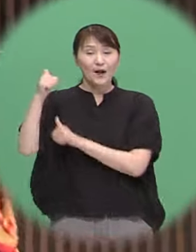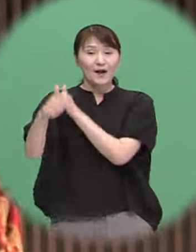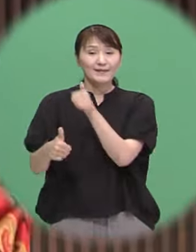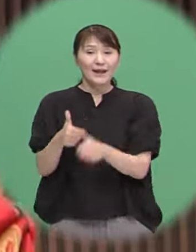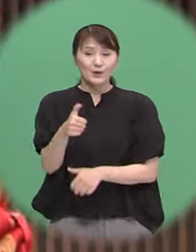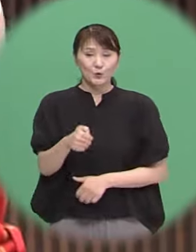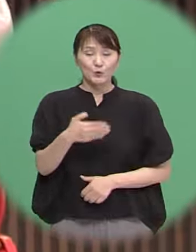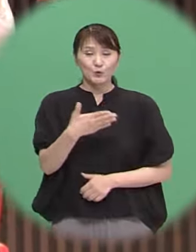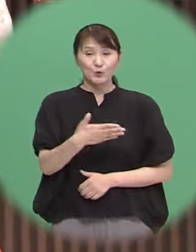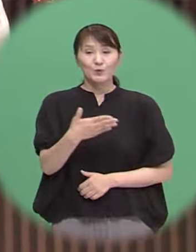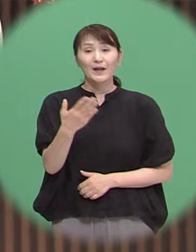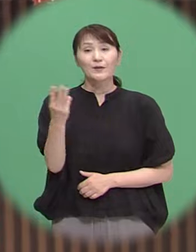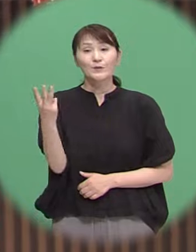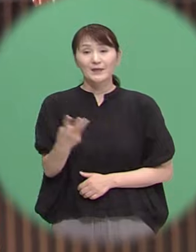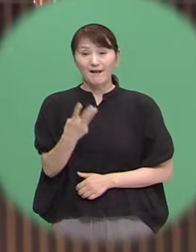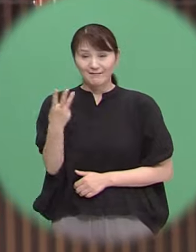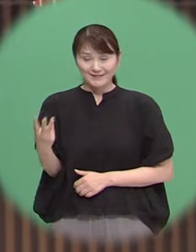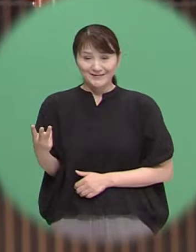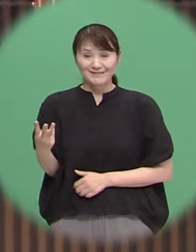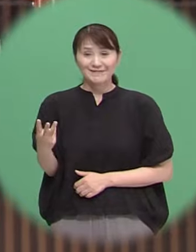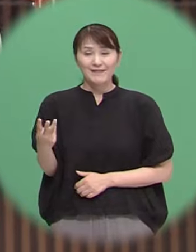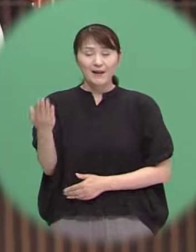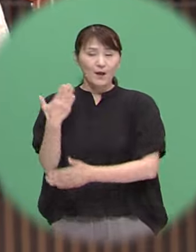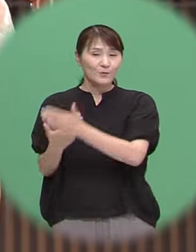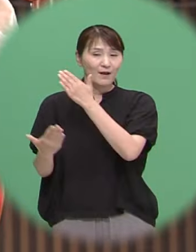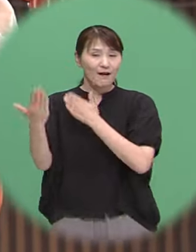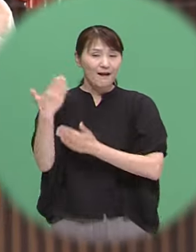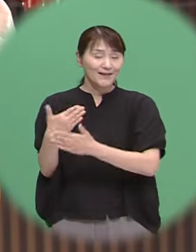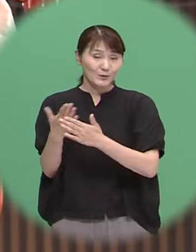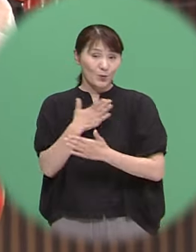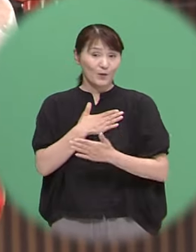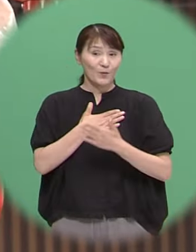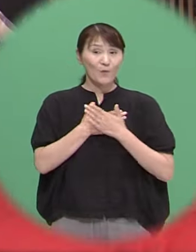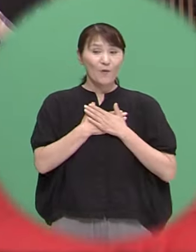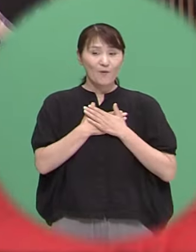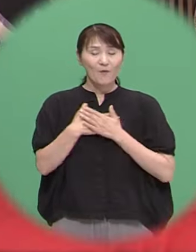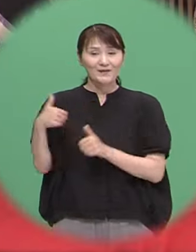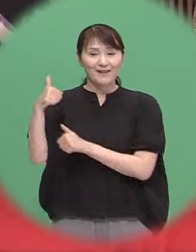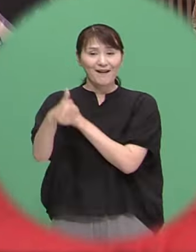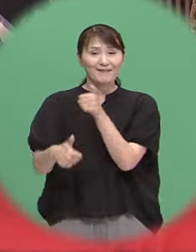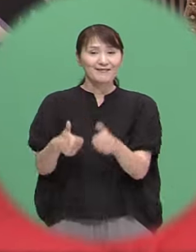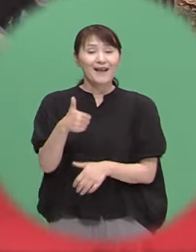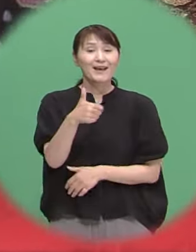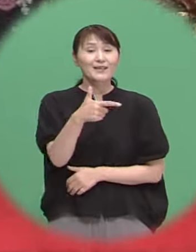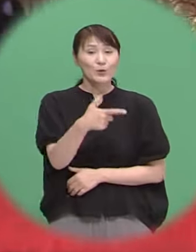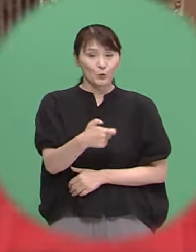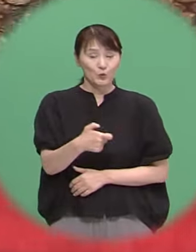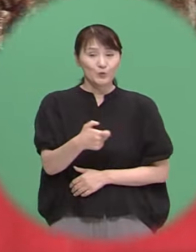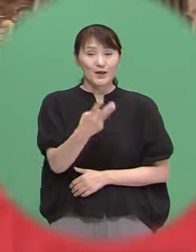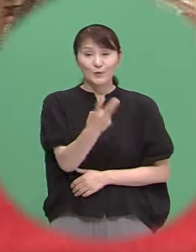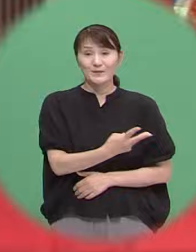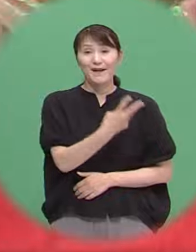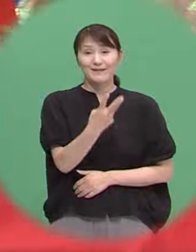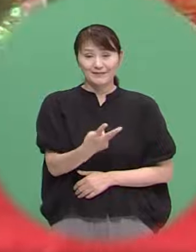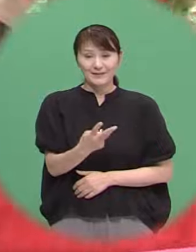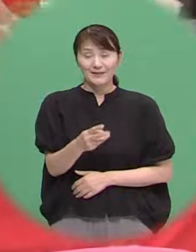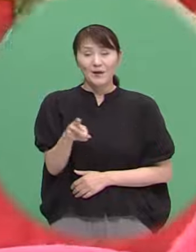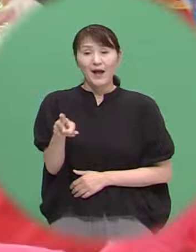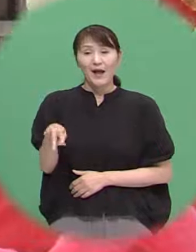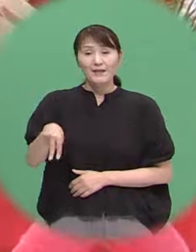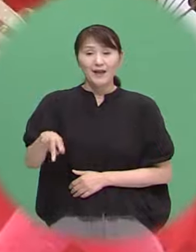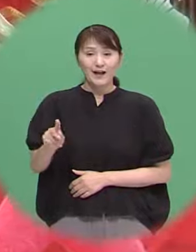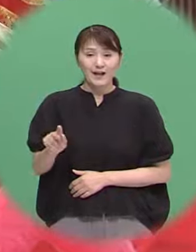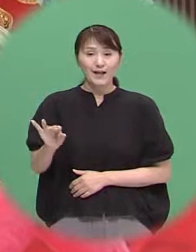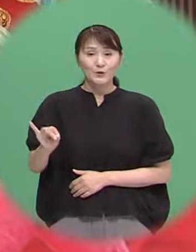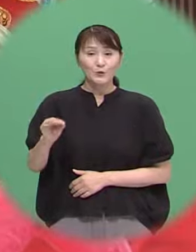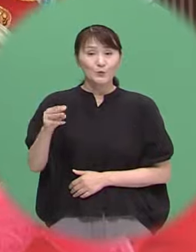59代の3人から時代衣装に身を包んだ第60代の3人に市の花、花か